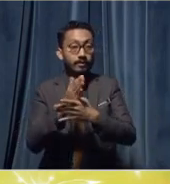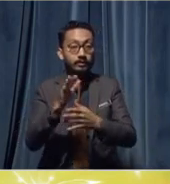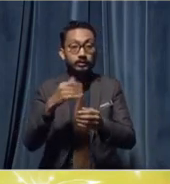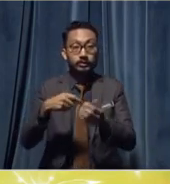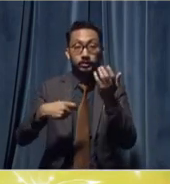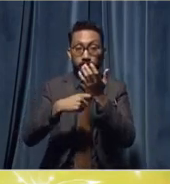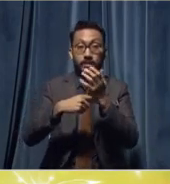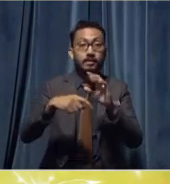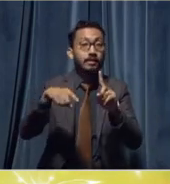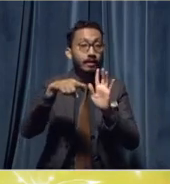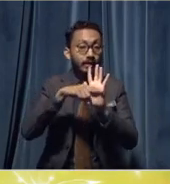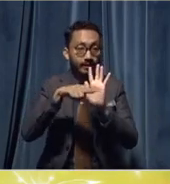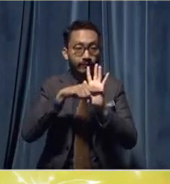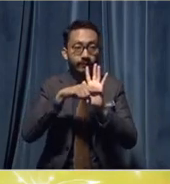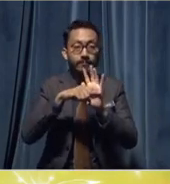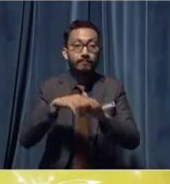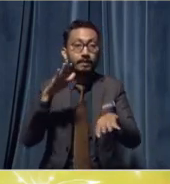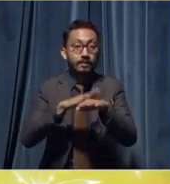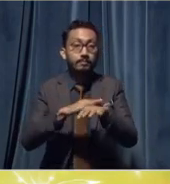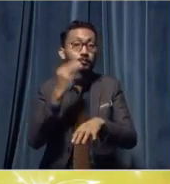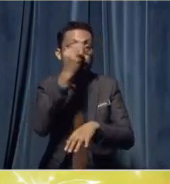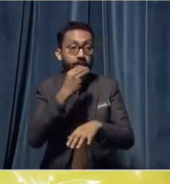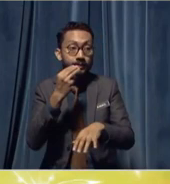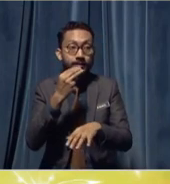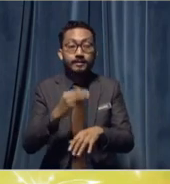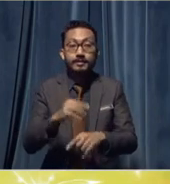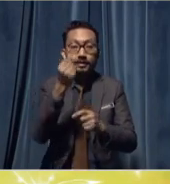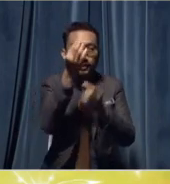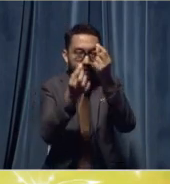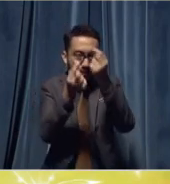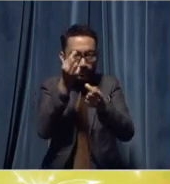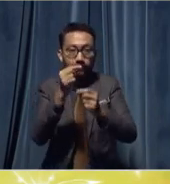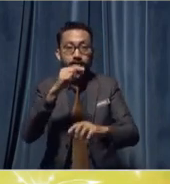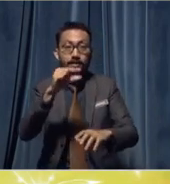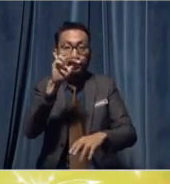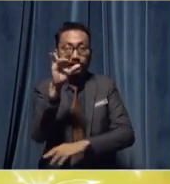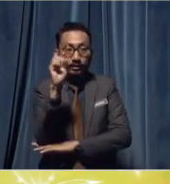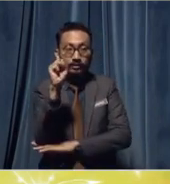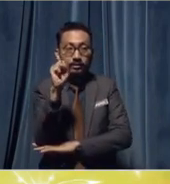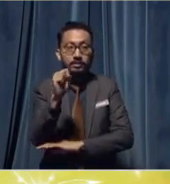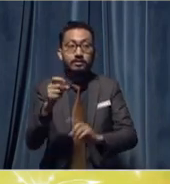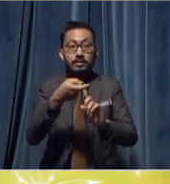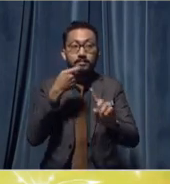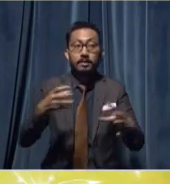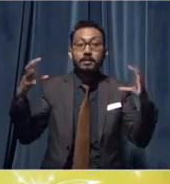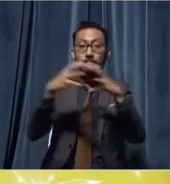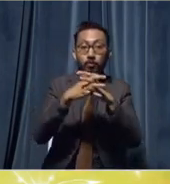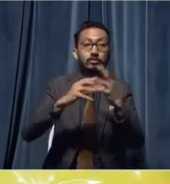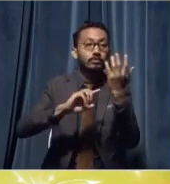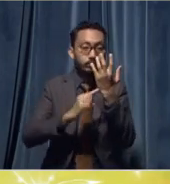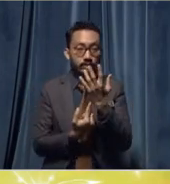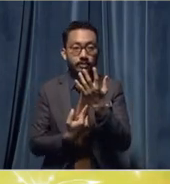antara cas negatif pada permukaan titisan gris ini